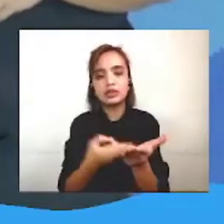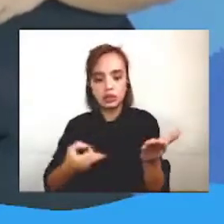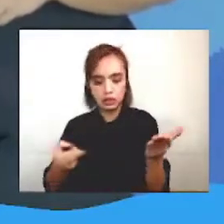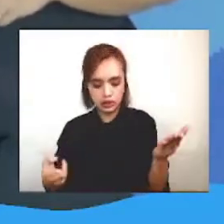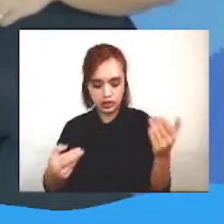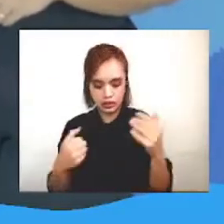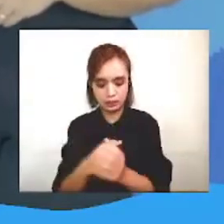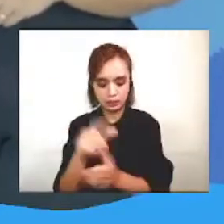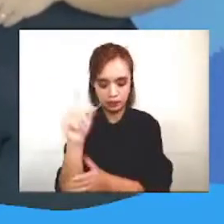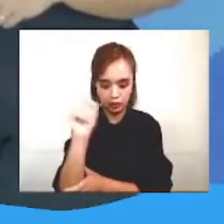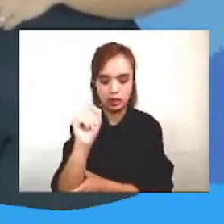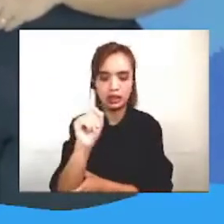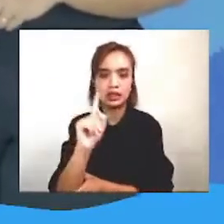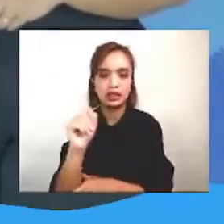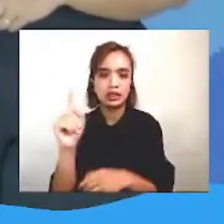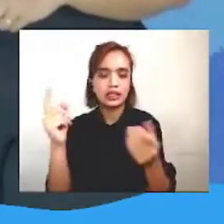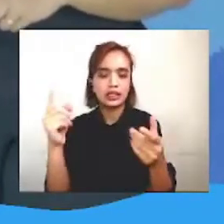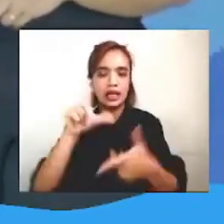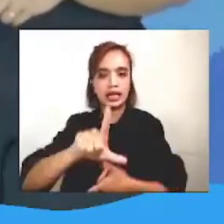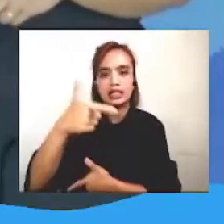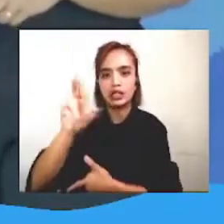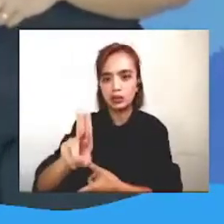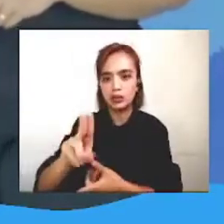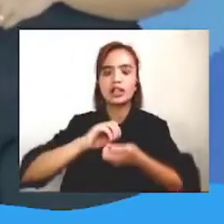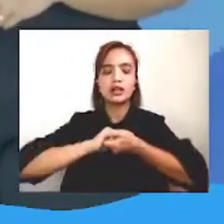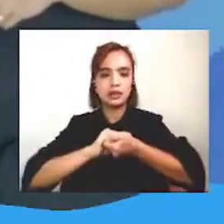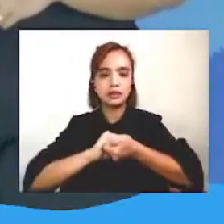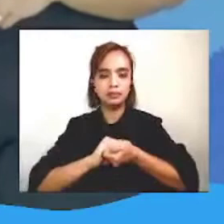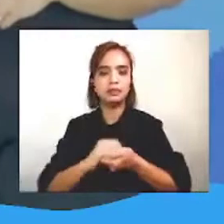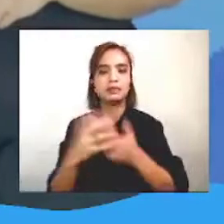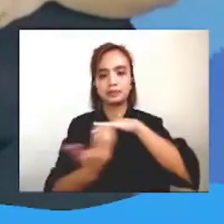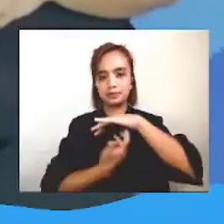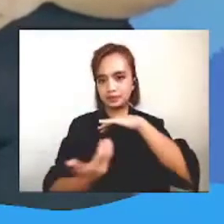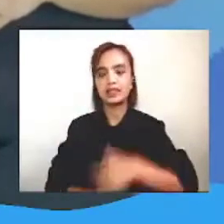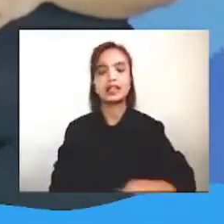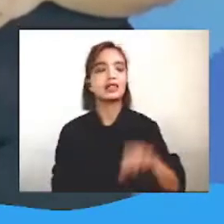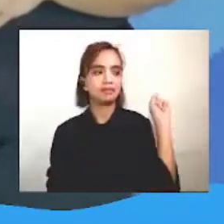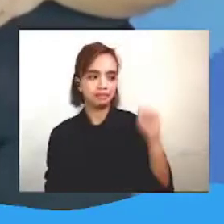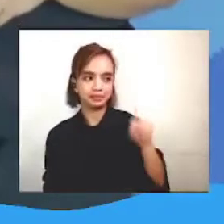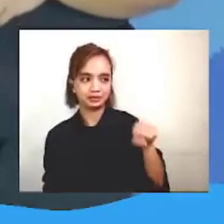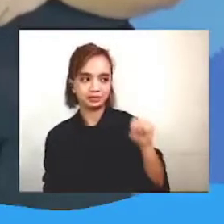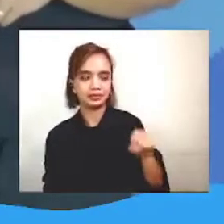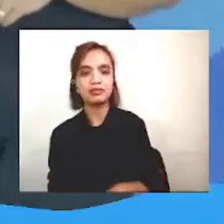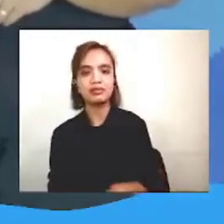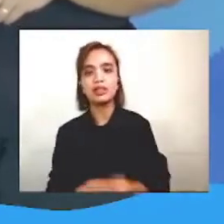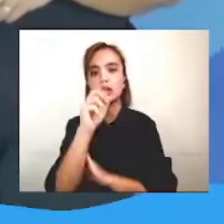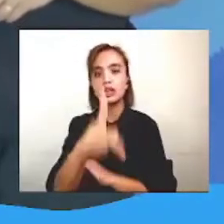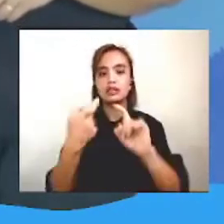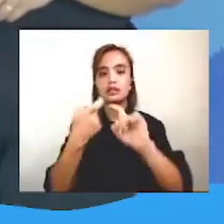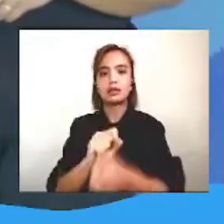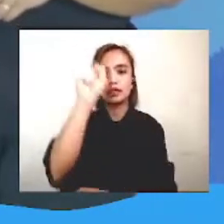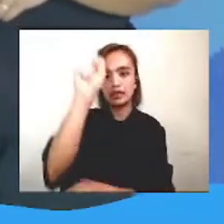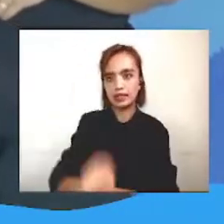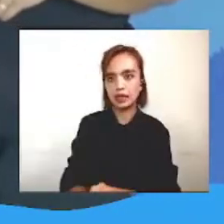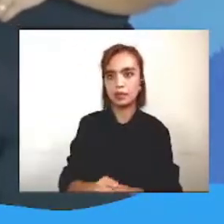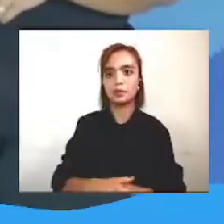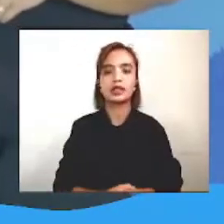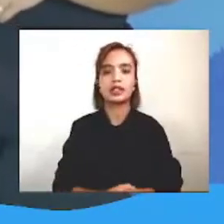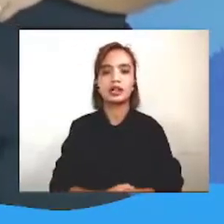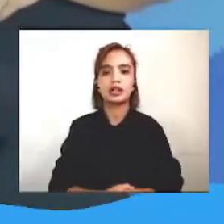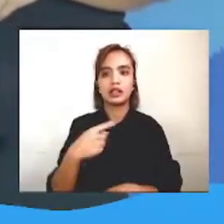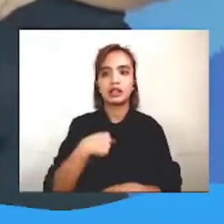partners, at stakeholders. Ayan. So, mula sa South, eto pa, magpapatupa ako ng sige, ilang sige. Information so, para sa ating